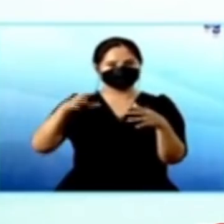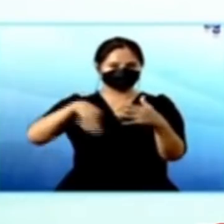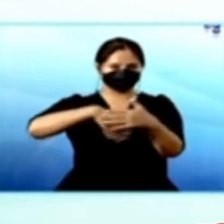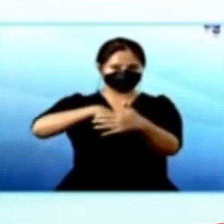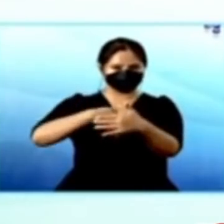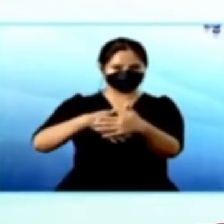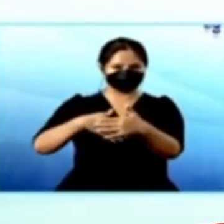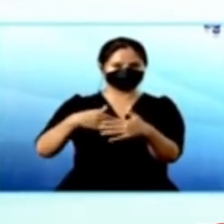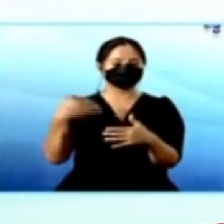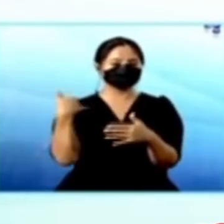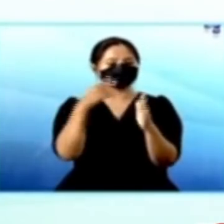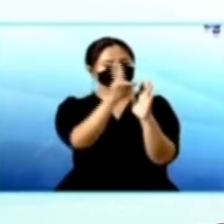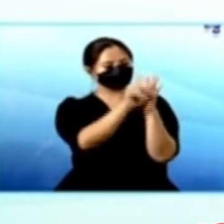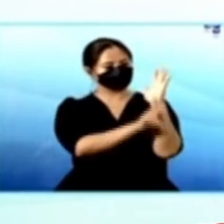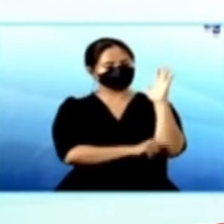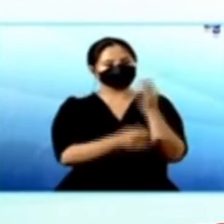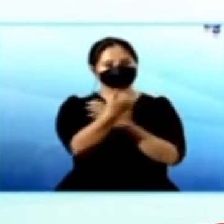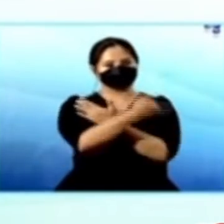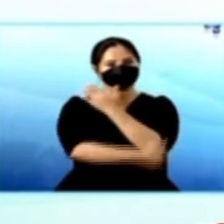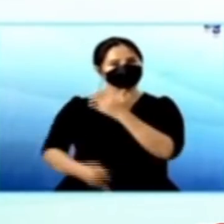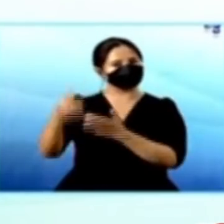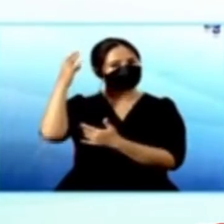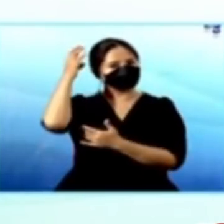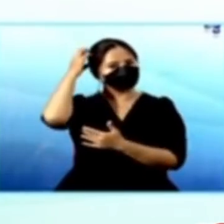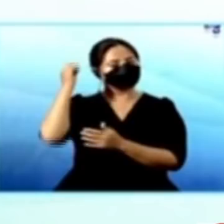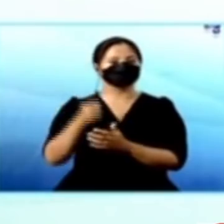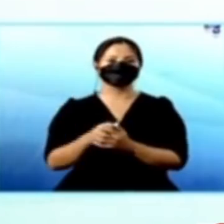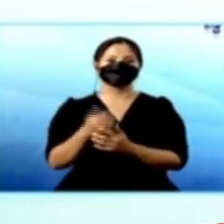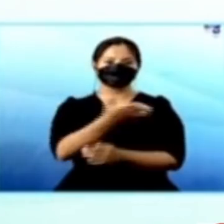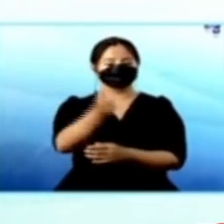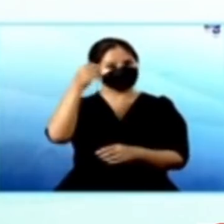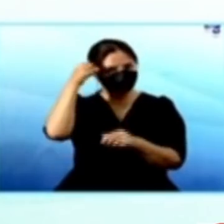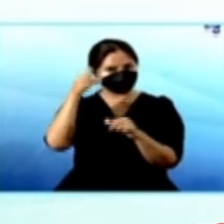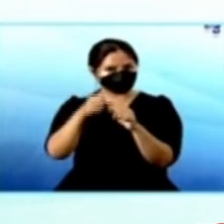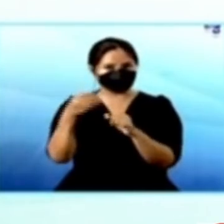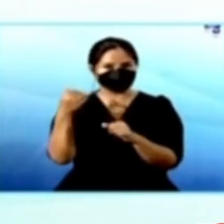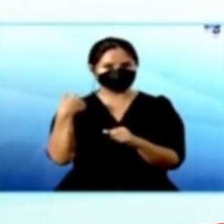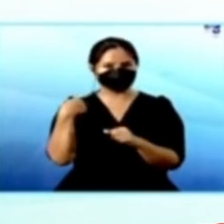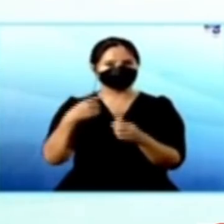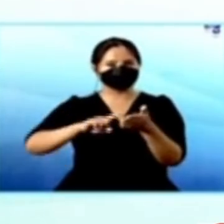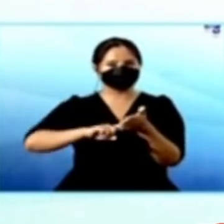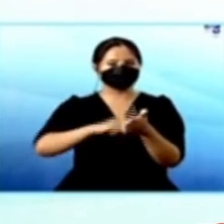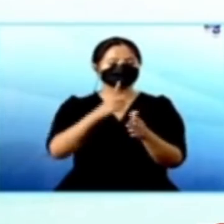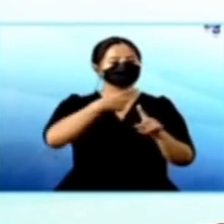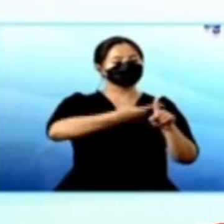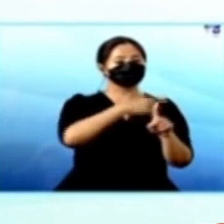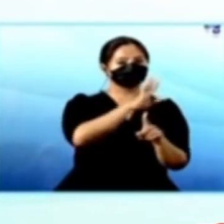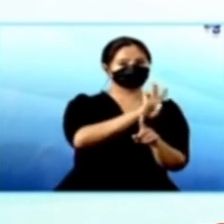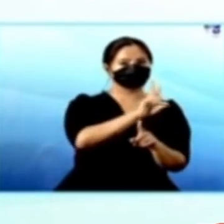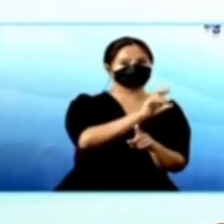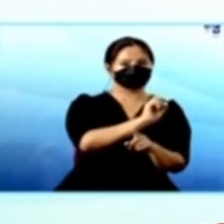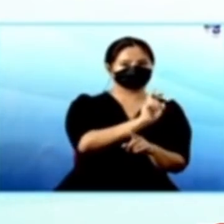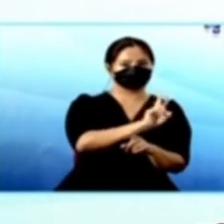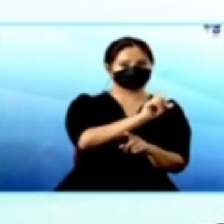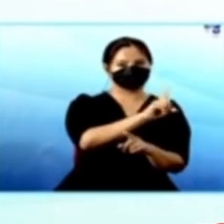มีการแพร่ระบาดหุนแหงสมควรเนื่องจากว่าในกรณีบ้านเฮานี้มันก็อาจจะมี